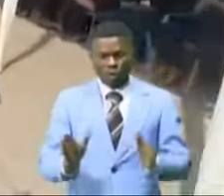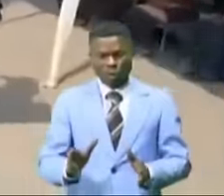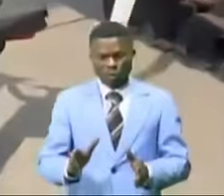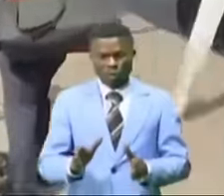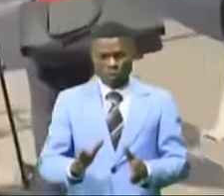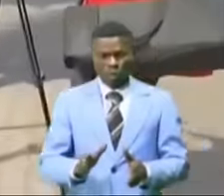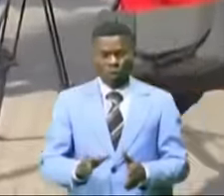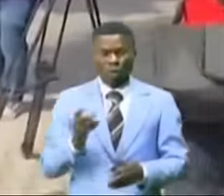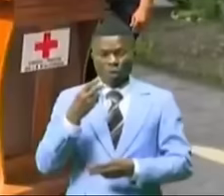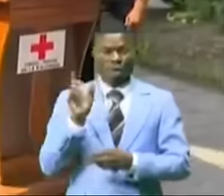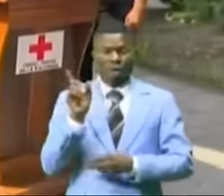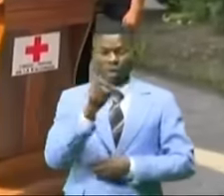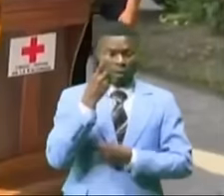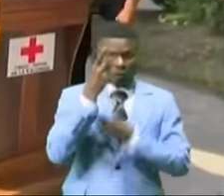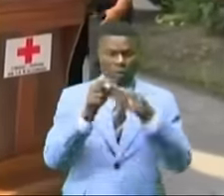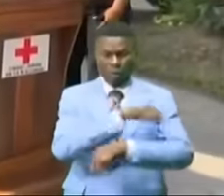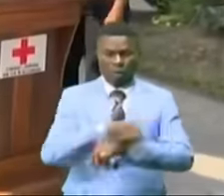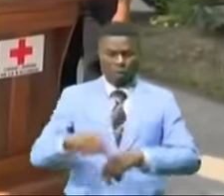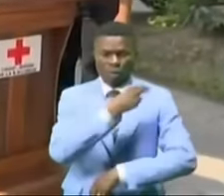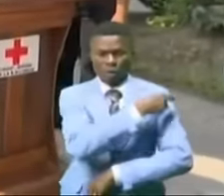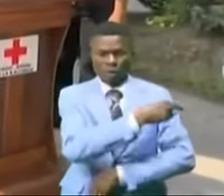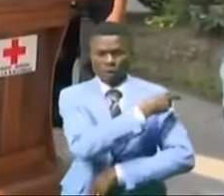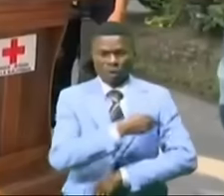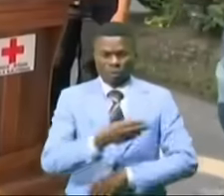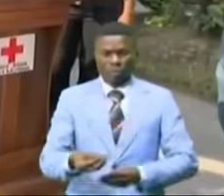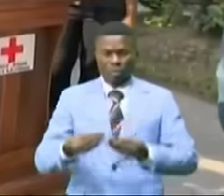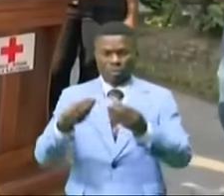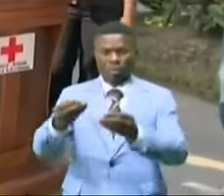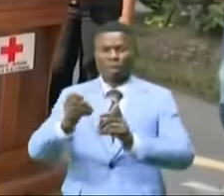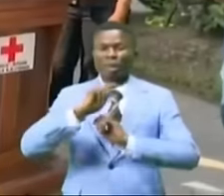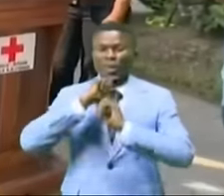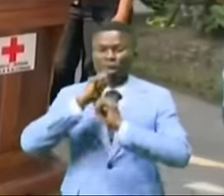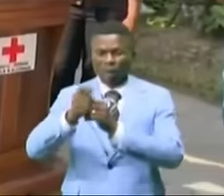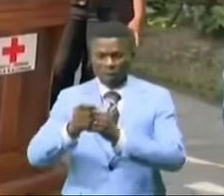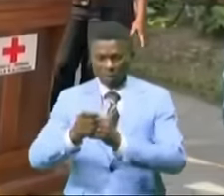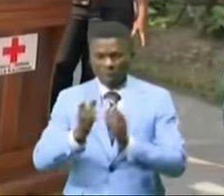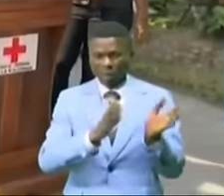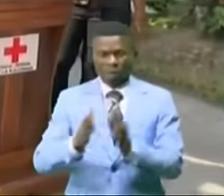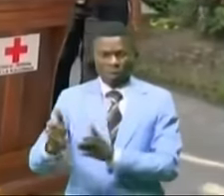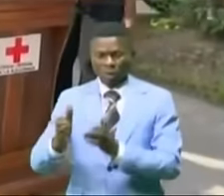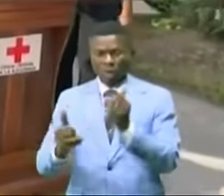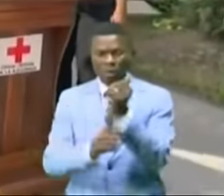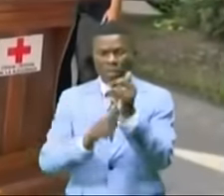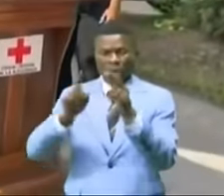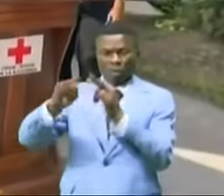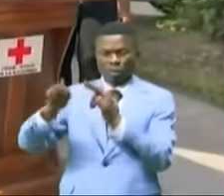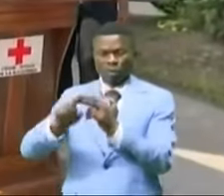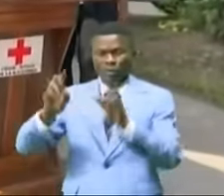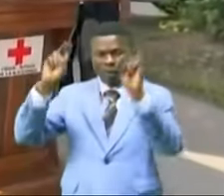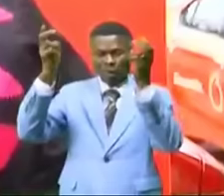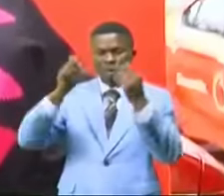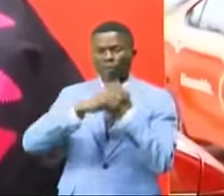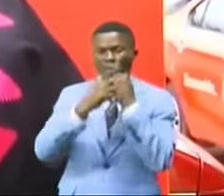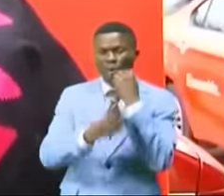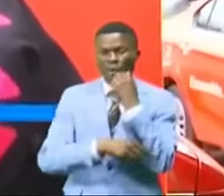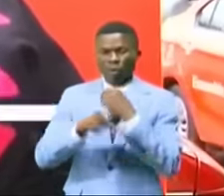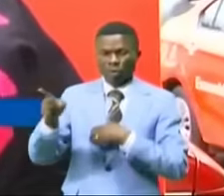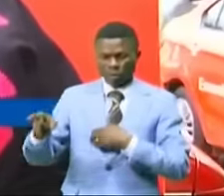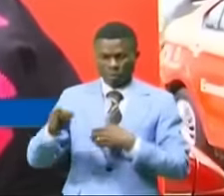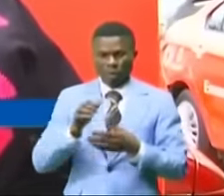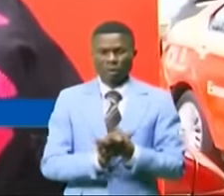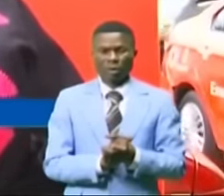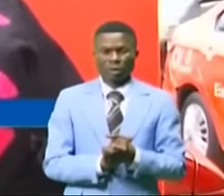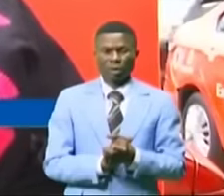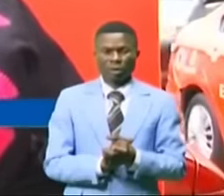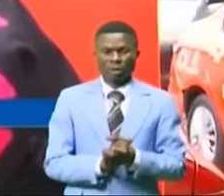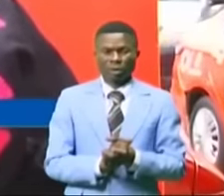une descente au siège de la Croix-Rouge pour émettre un don destiné aux déplacés de Goma. Nous vivons la peine de nos